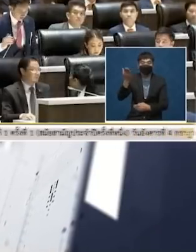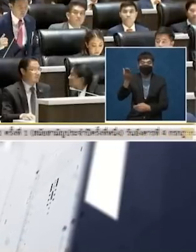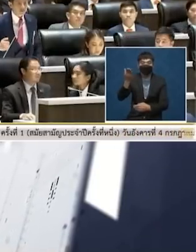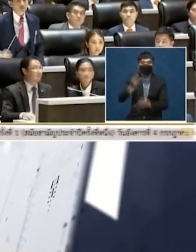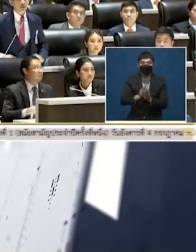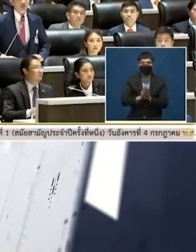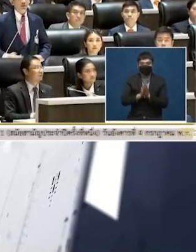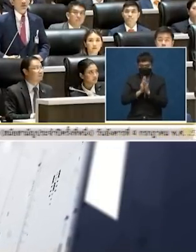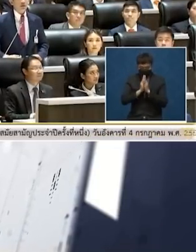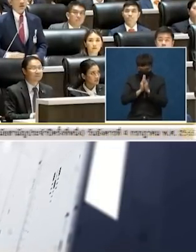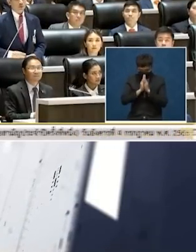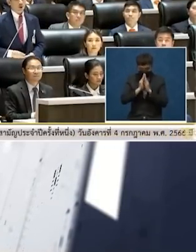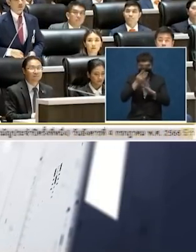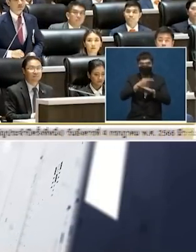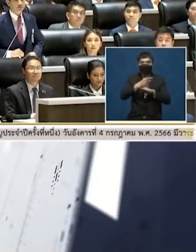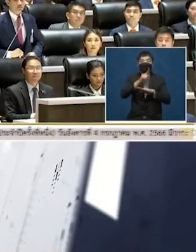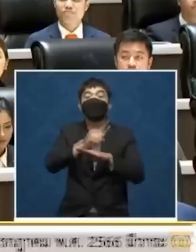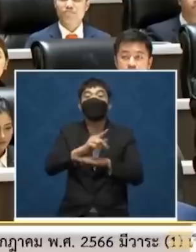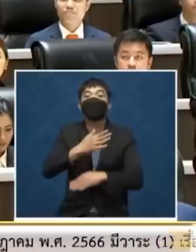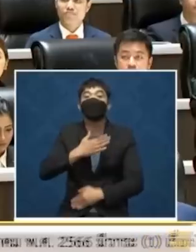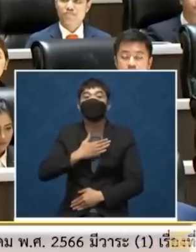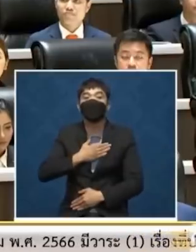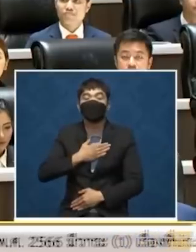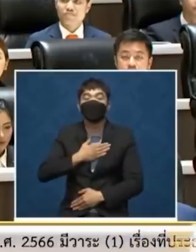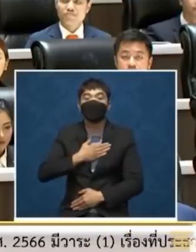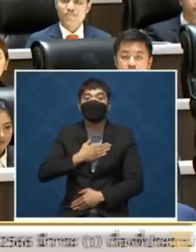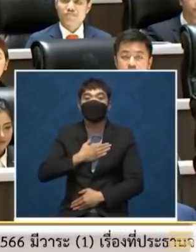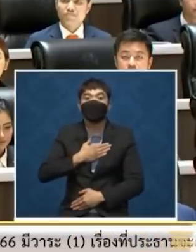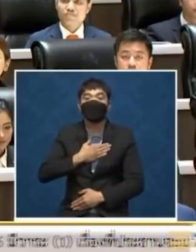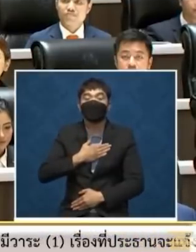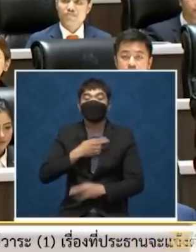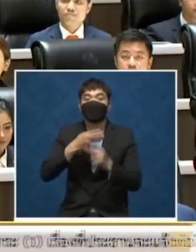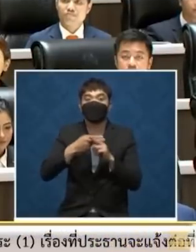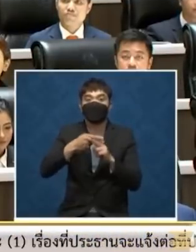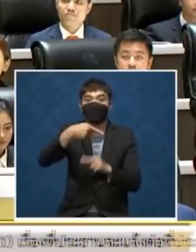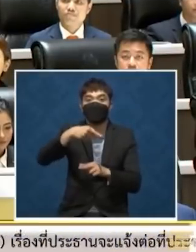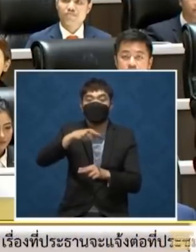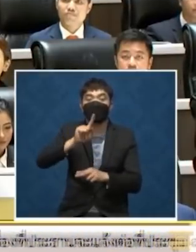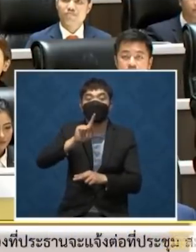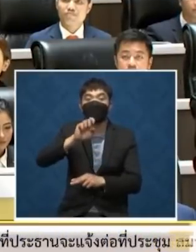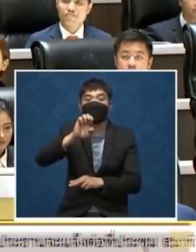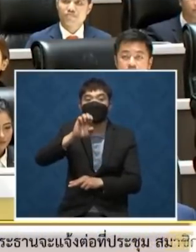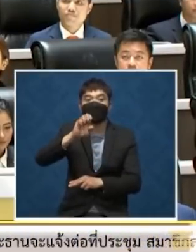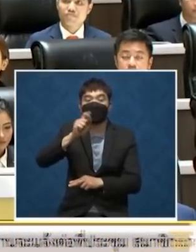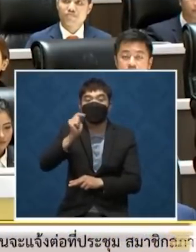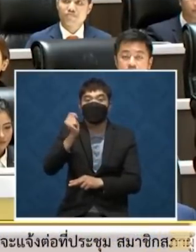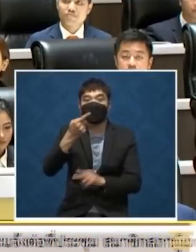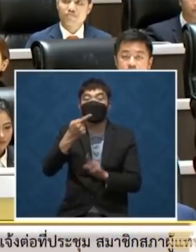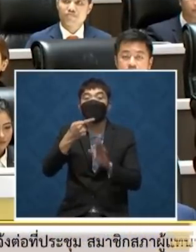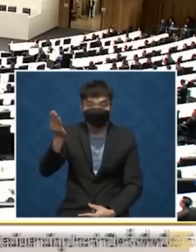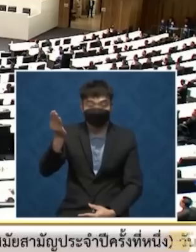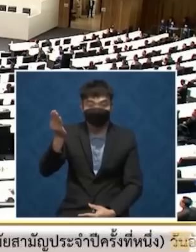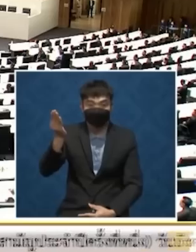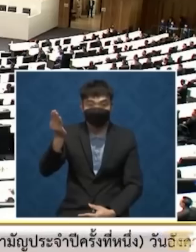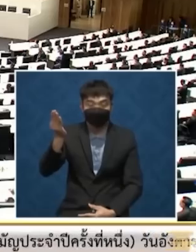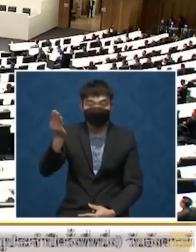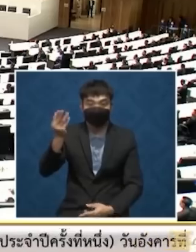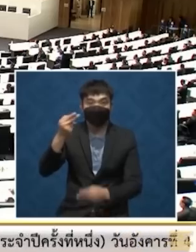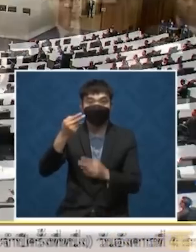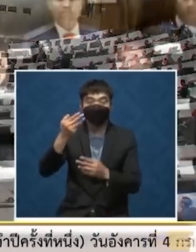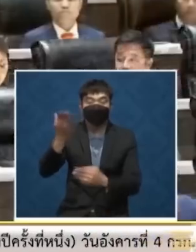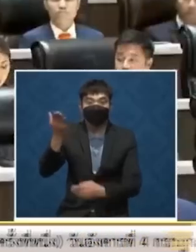เสนอชื่ออาจารย์วันนอร์นะคะเป็นตัวแทนของ 8ผักรวมเดี๋ยวลองไปดูบรรยากาศช่วงนี้นะคะ